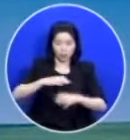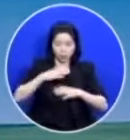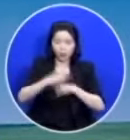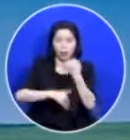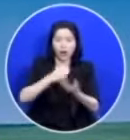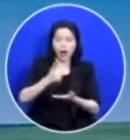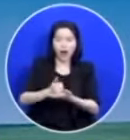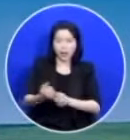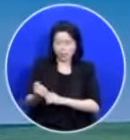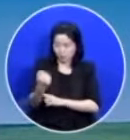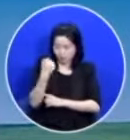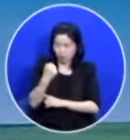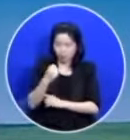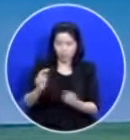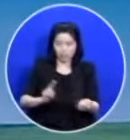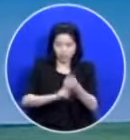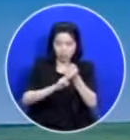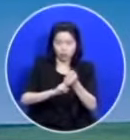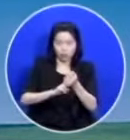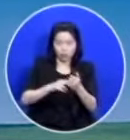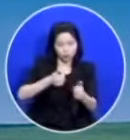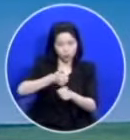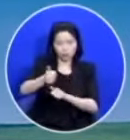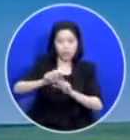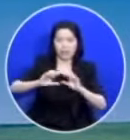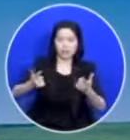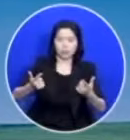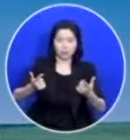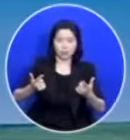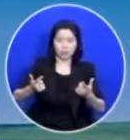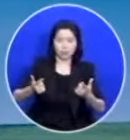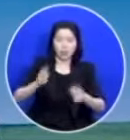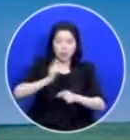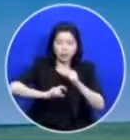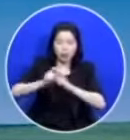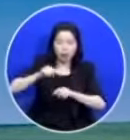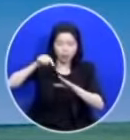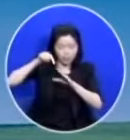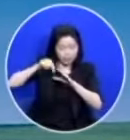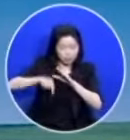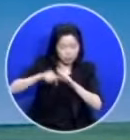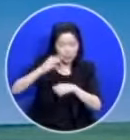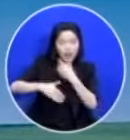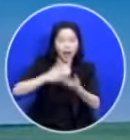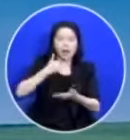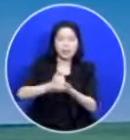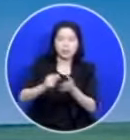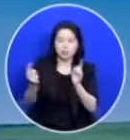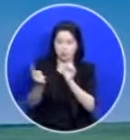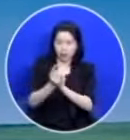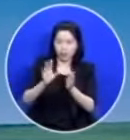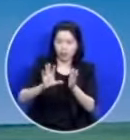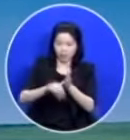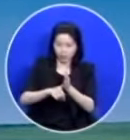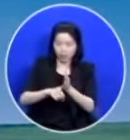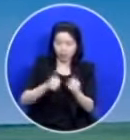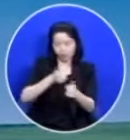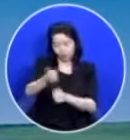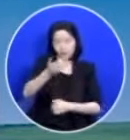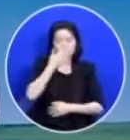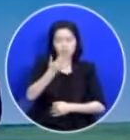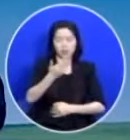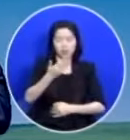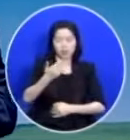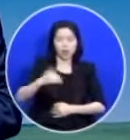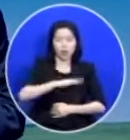능력과 기적으로 극복되지 않습니다 더 깊이 하나님을 만날 때 극복되는 거예요 우리